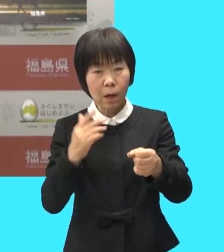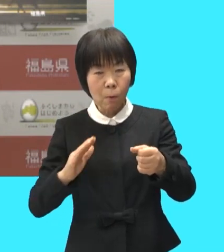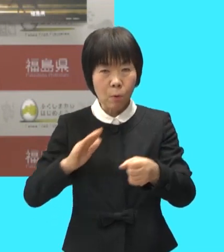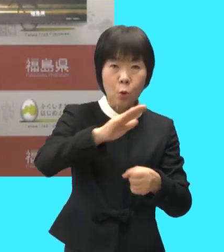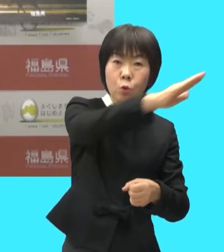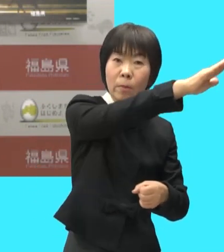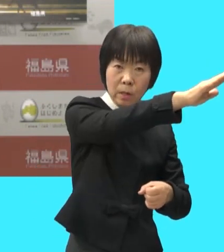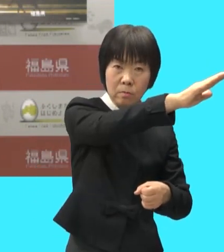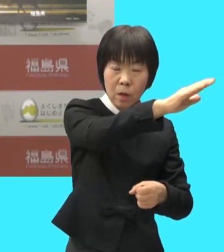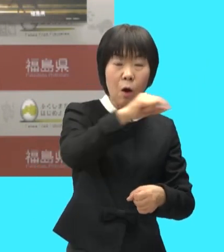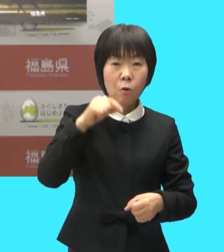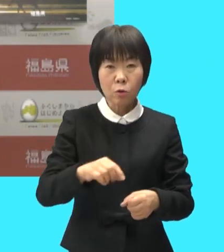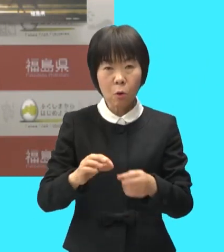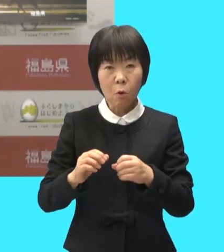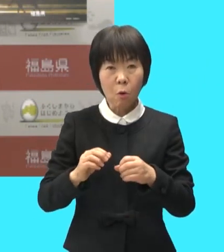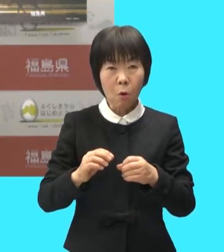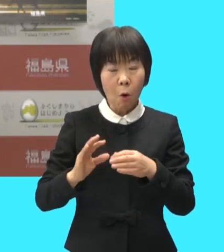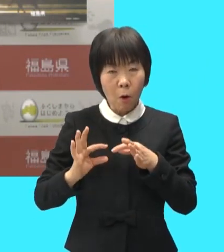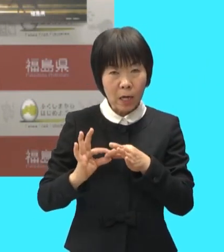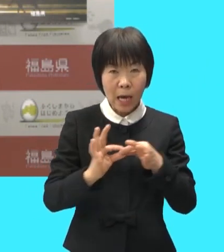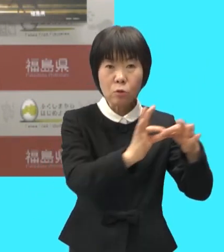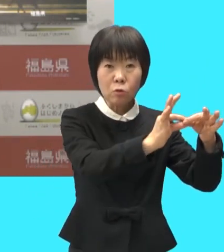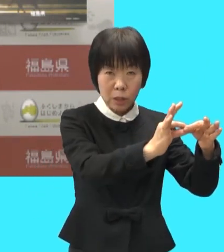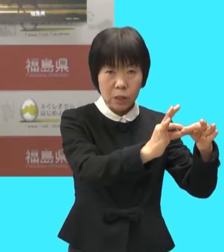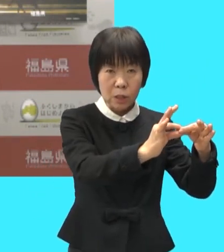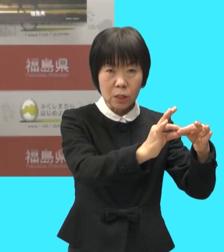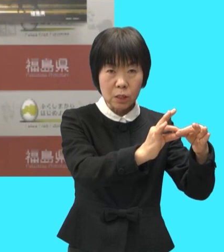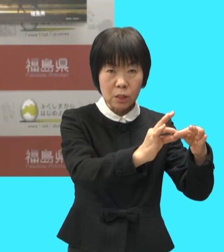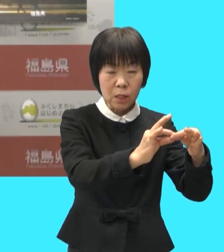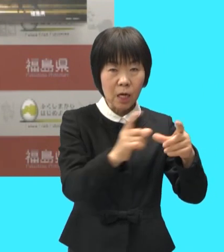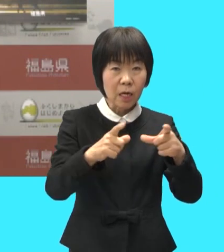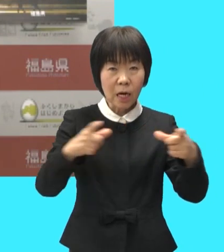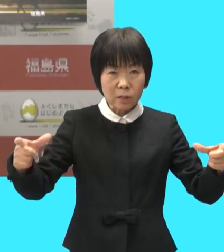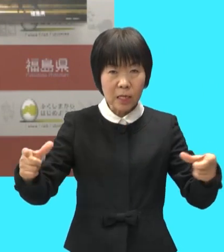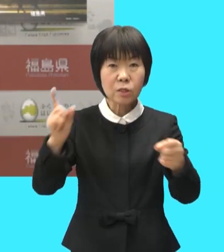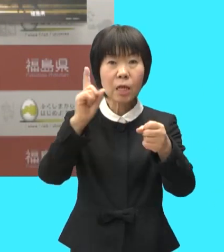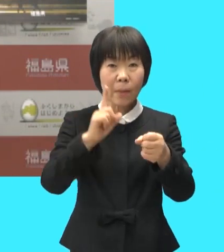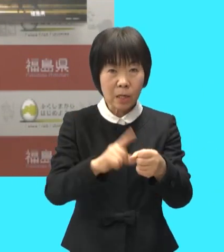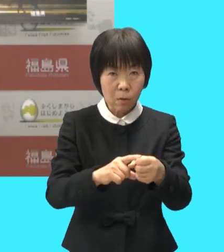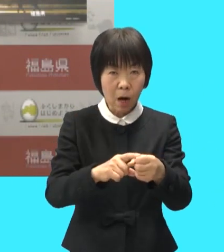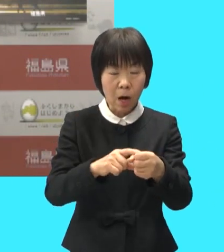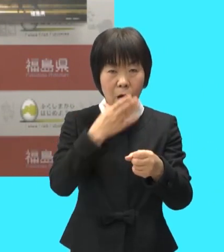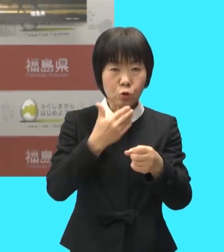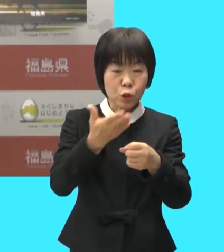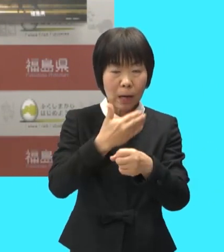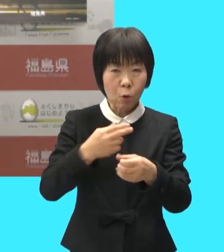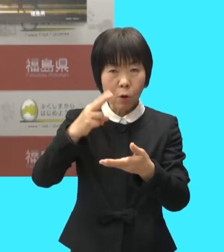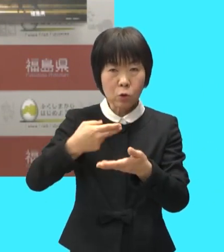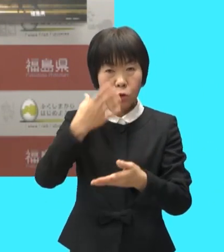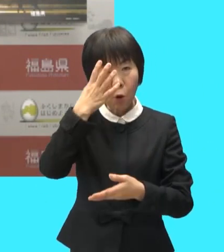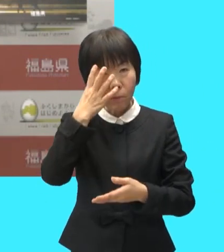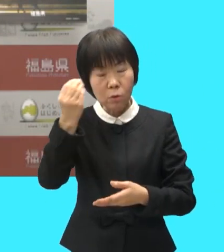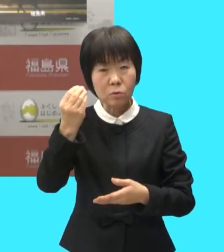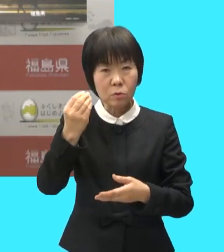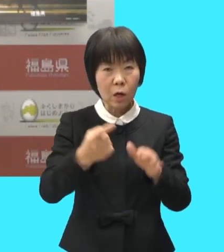ている。この勢いを継続をし、さらに拡大していくためには、福島の食の魅力、農林